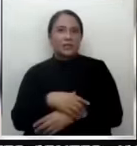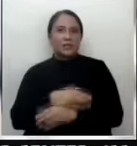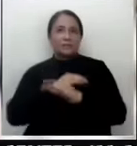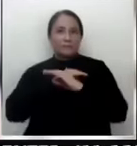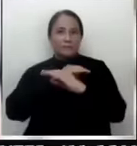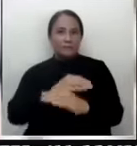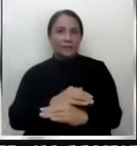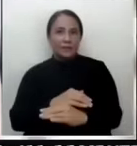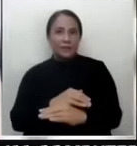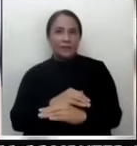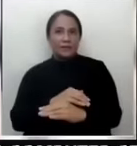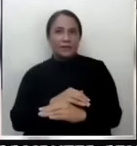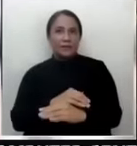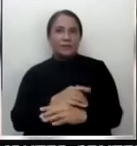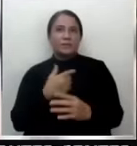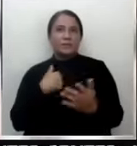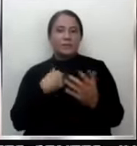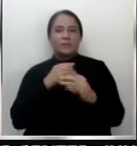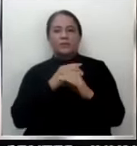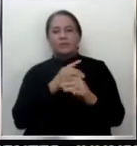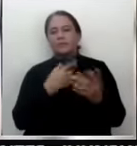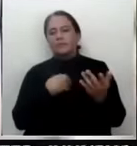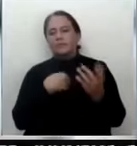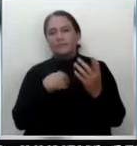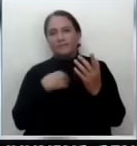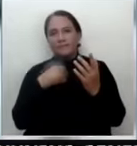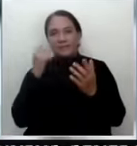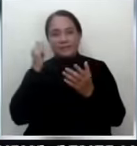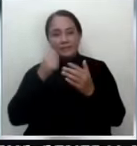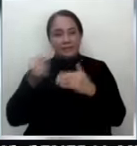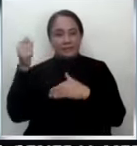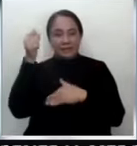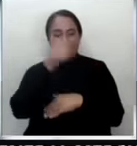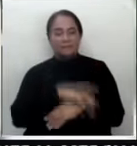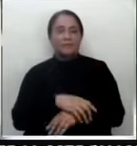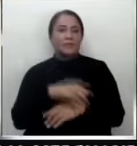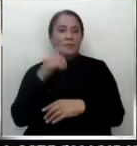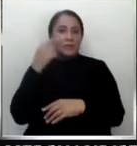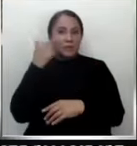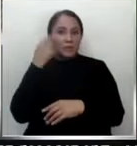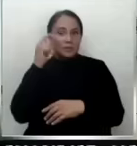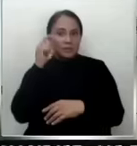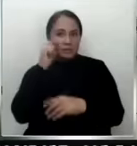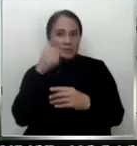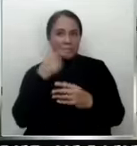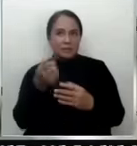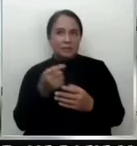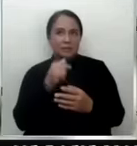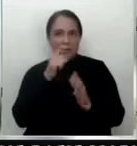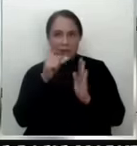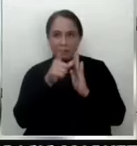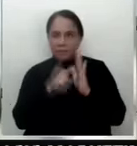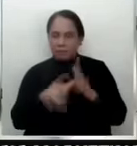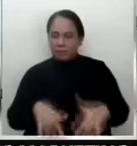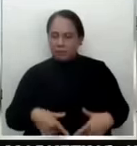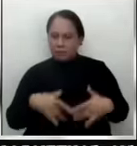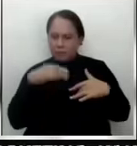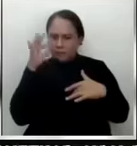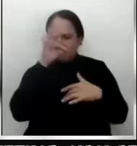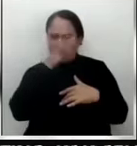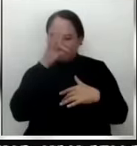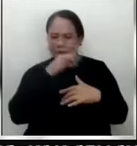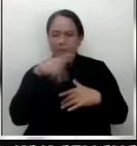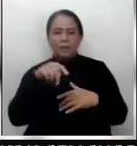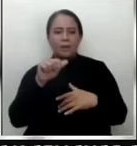naman pinalagpas ni Defense Secretary Gilberto Teodoro Jr. ang pahayag ng China na illegal ang pagtira ng mga Pilipino sa Pag-asa Island.